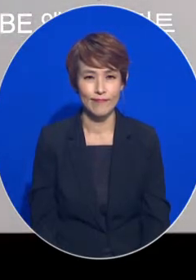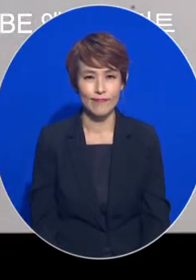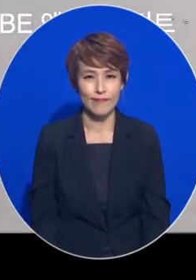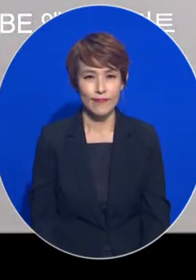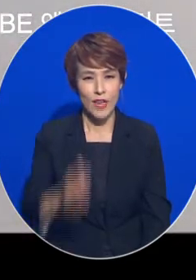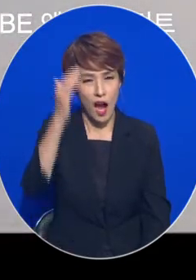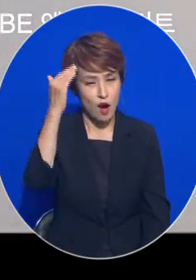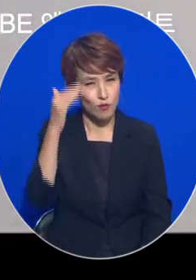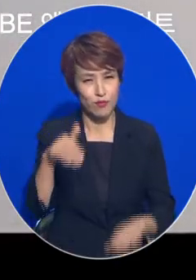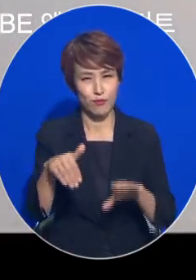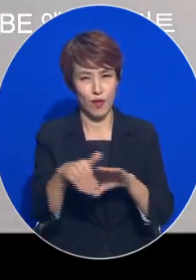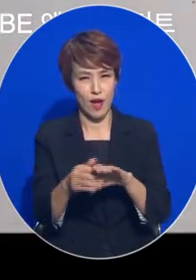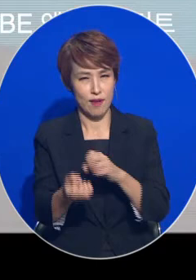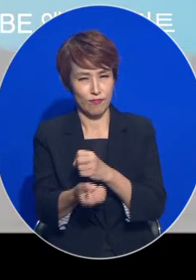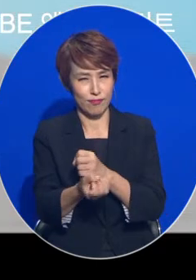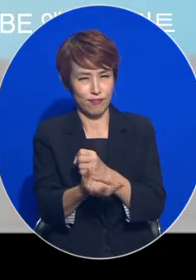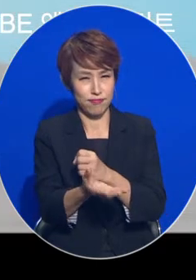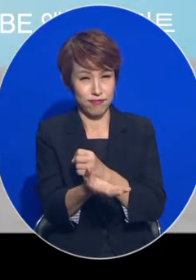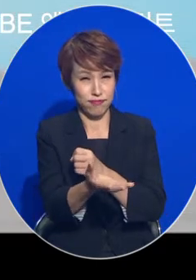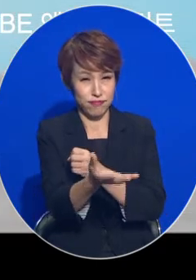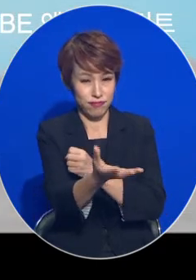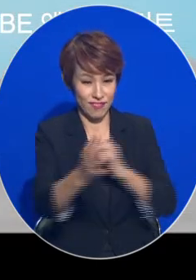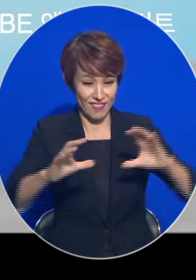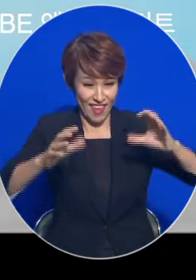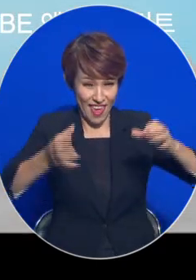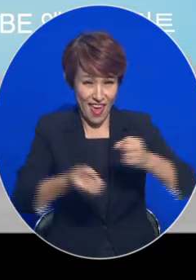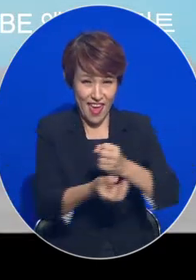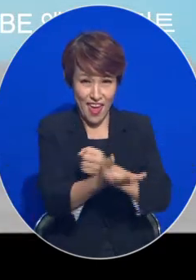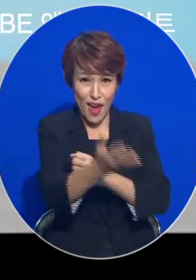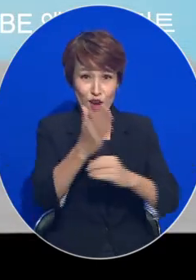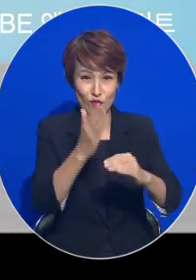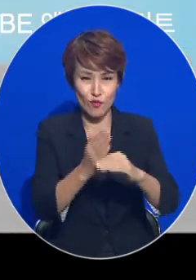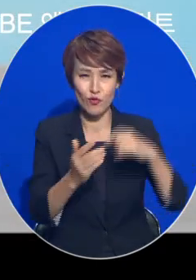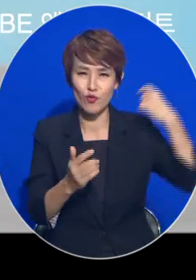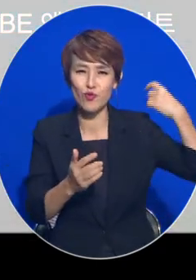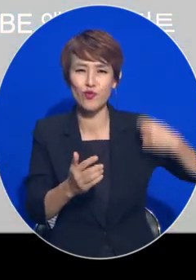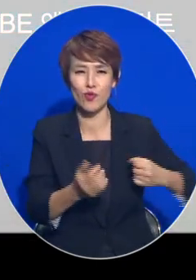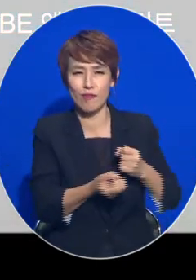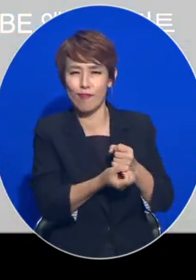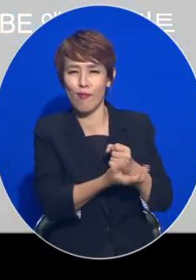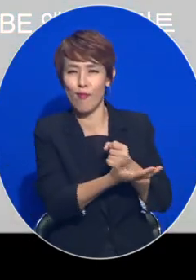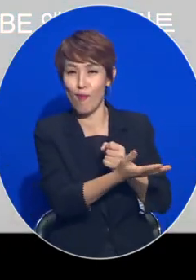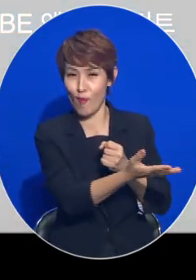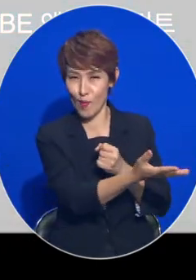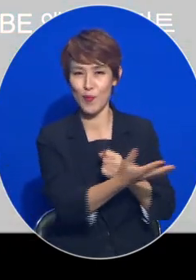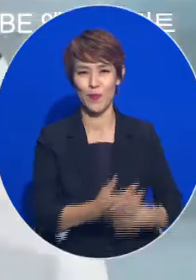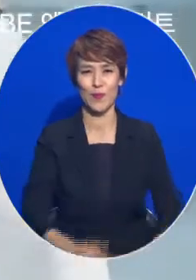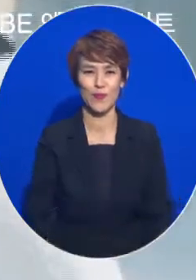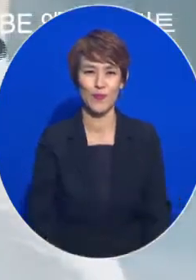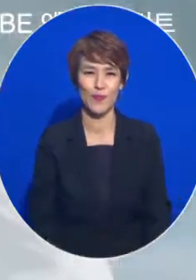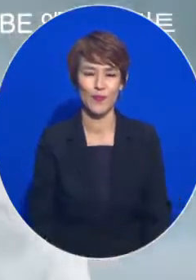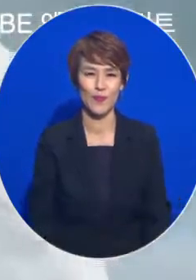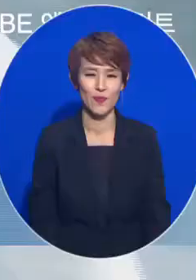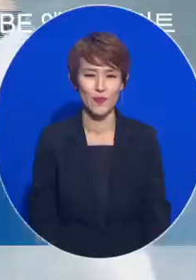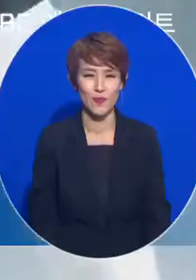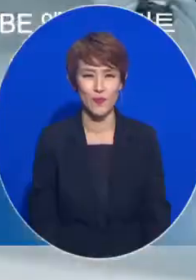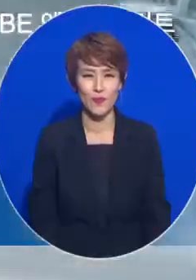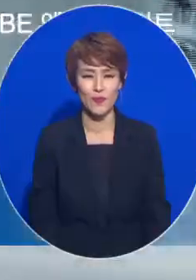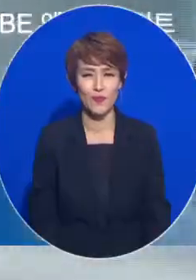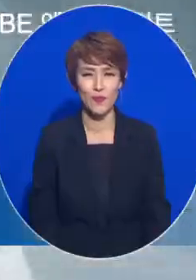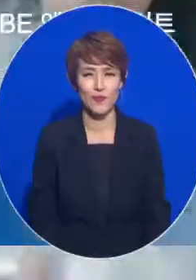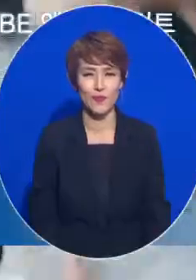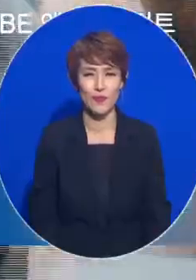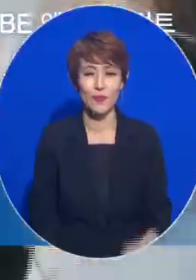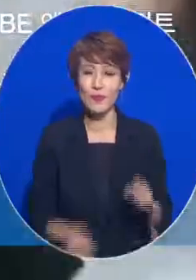케이팝의 영향력이 세계적으로 확산되고 있는 가운데 이 열기가 중국에서도 이어지고 있는 모습입니다. 관세청이 지난